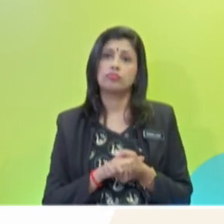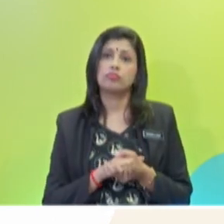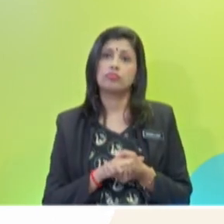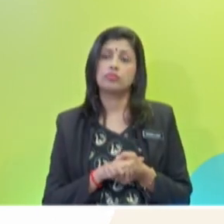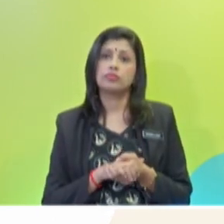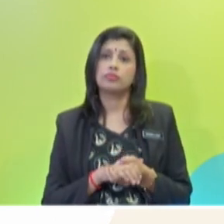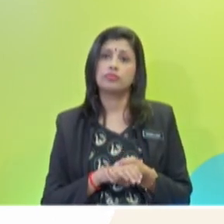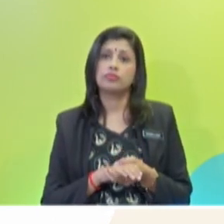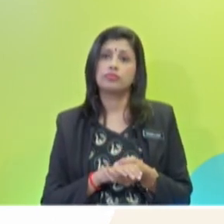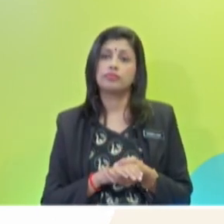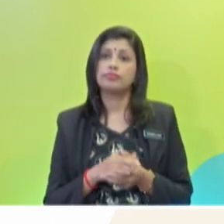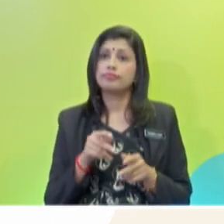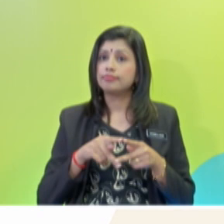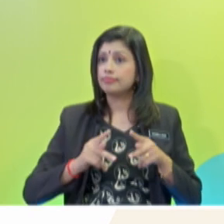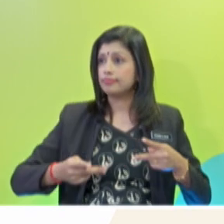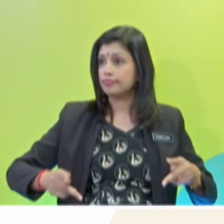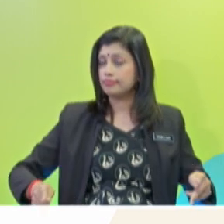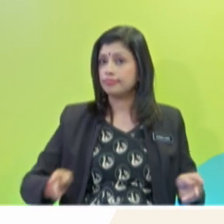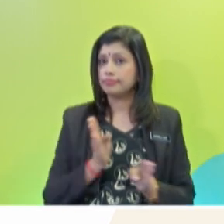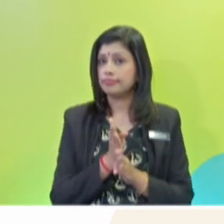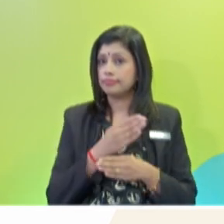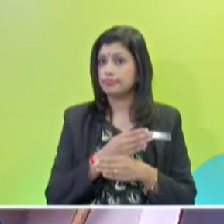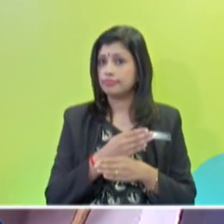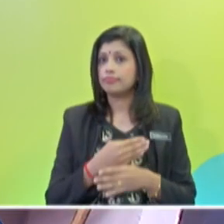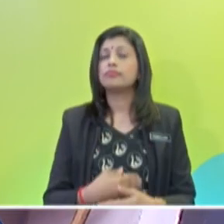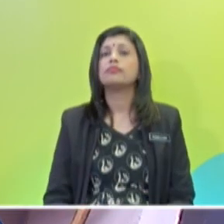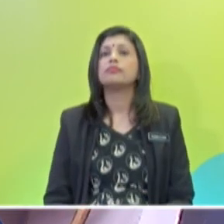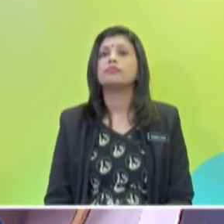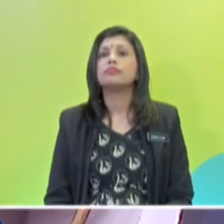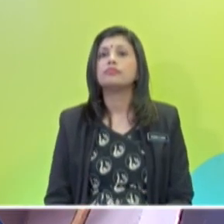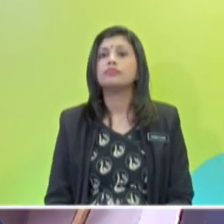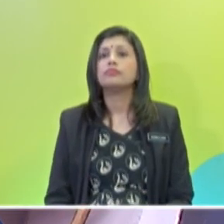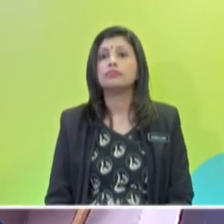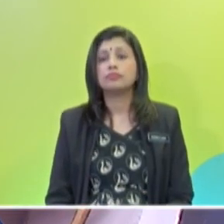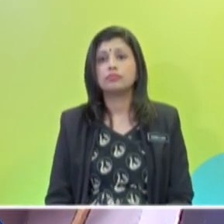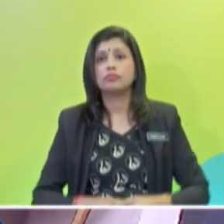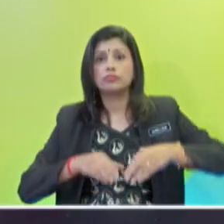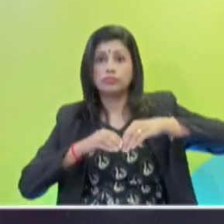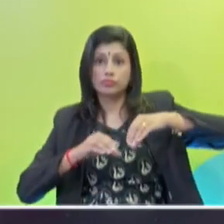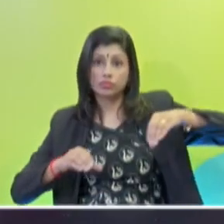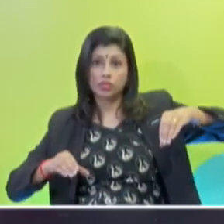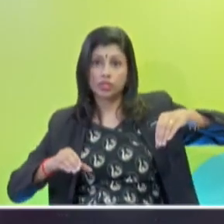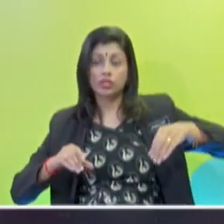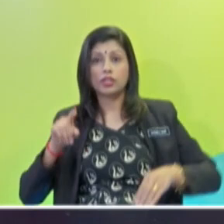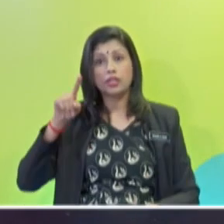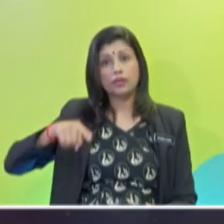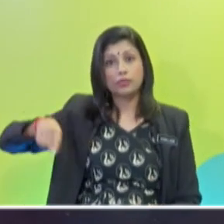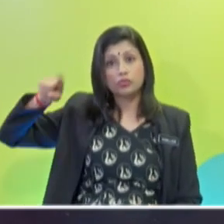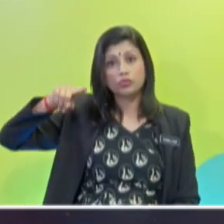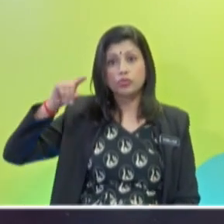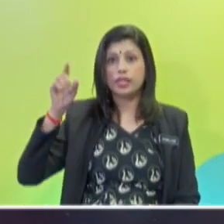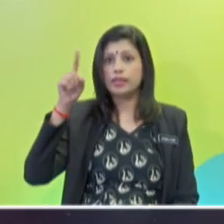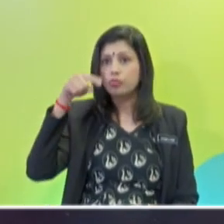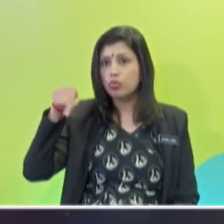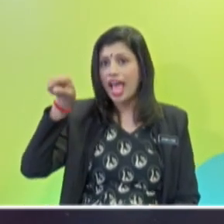Dan buah-buahan juga ada pelbagai bentuk. Betul. Ada bentuk yang panjang. Bujur. Ada yang bujur, ada yang bulat. Ada yang